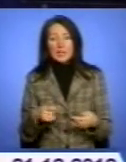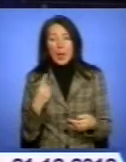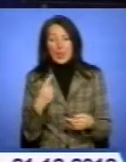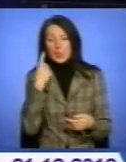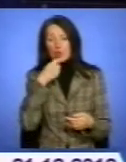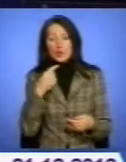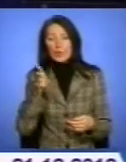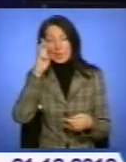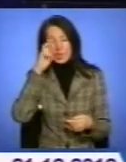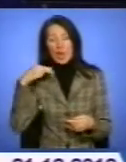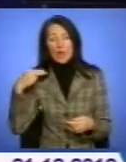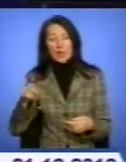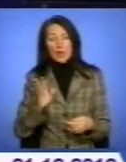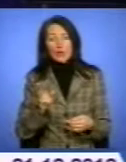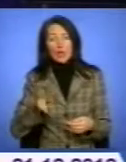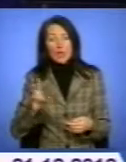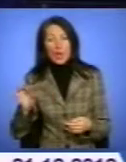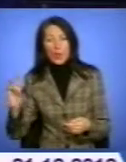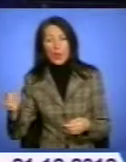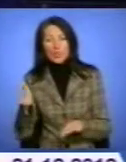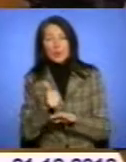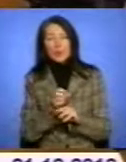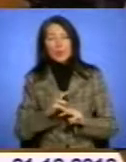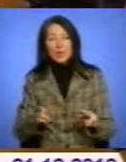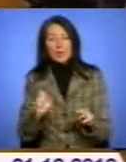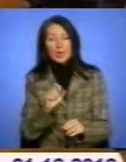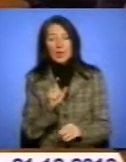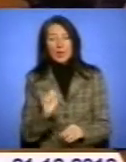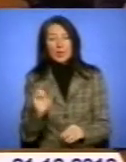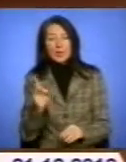Віктор Янукович. Детальніше у наступному сюжеті.